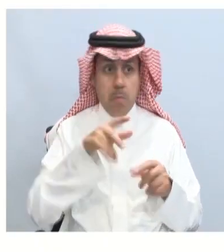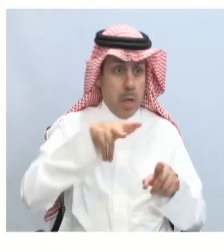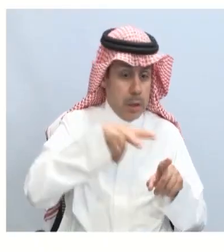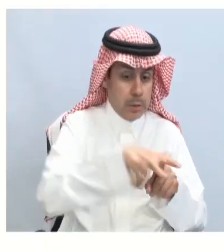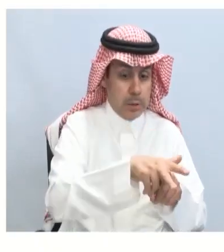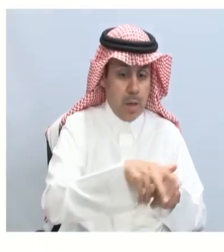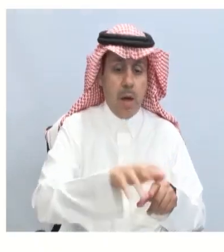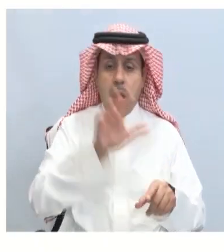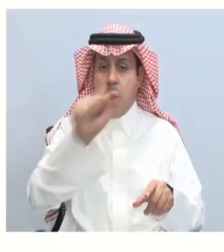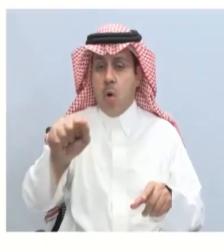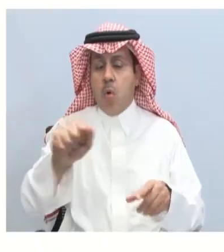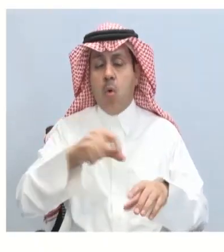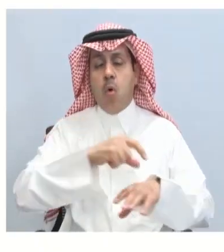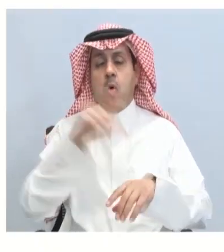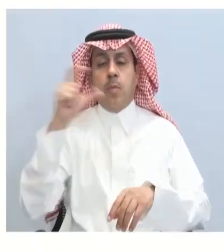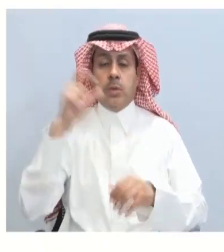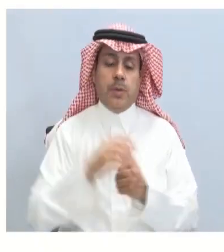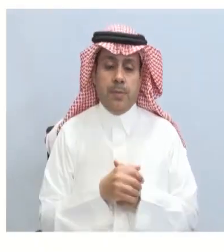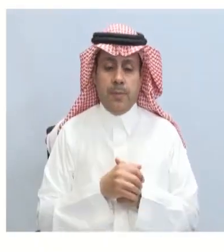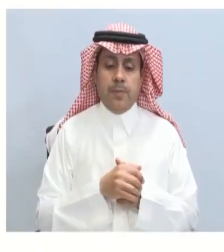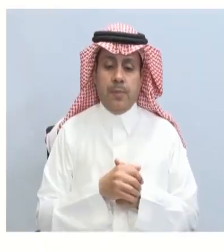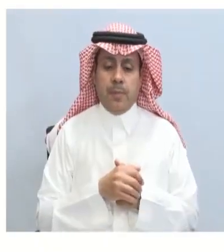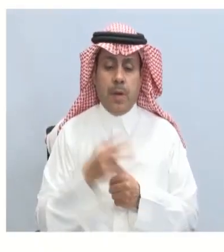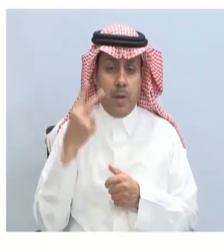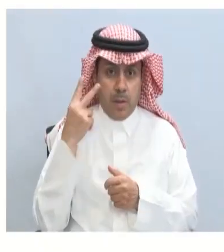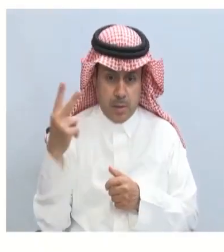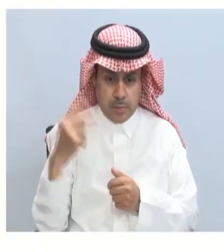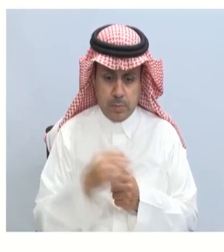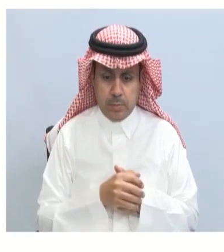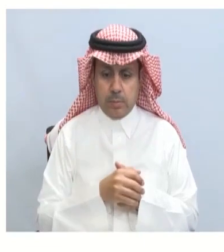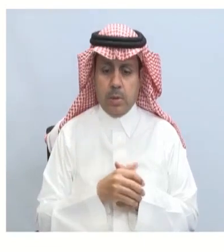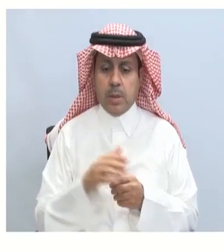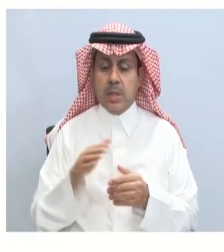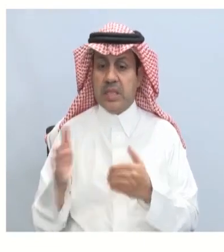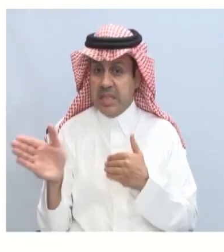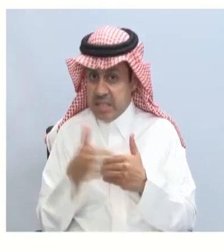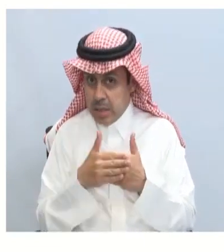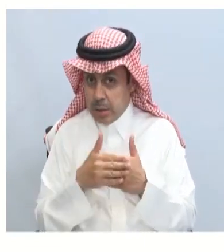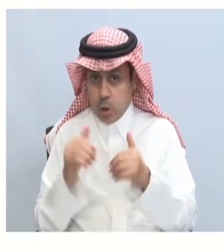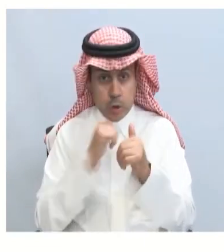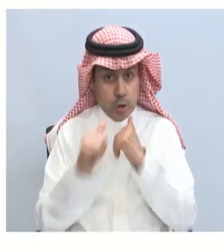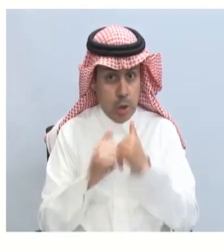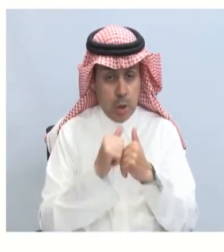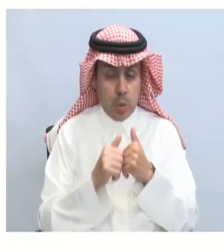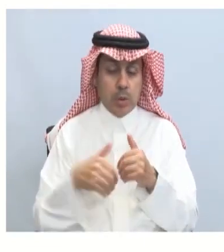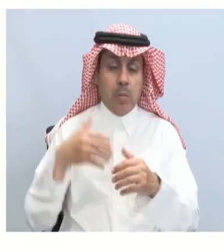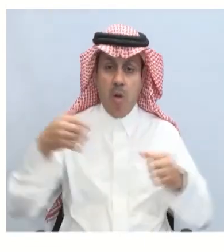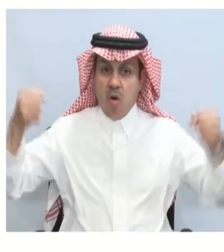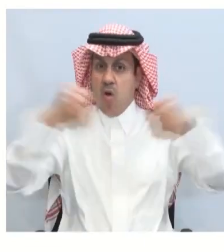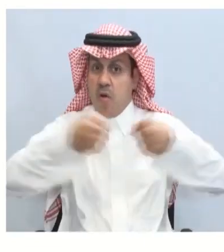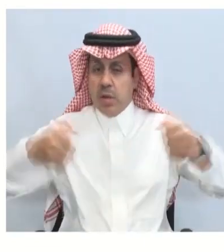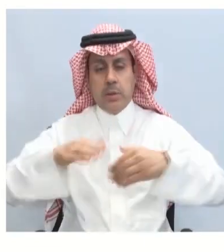الاعتداء على الحقوق للمسلمين ايضا ثانيا سد كل طريق يؤدي الى الخلاف